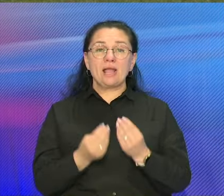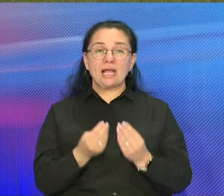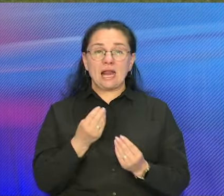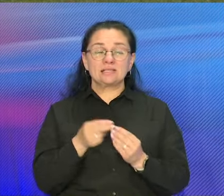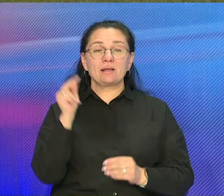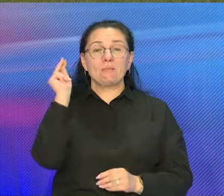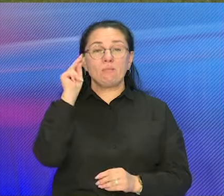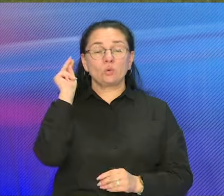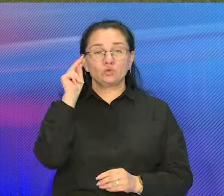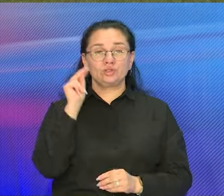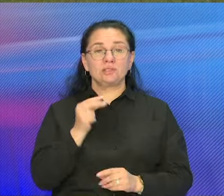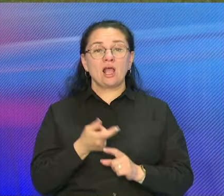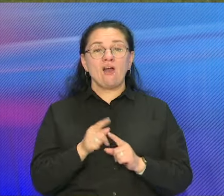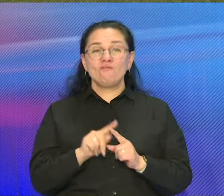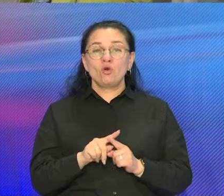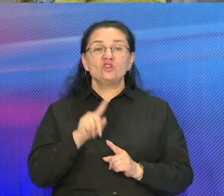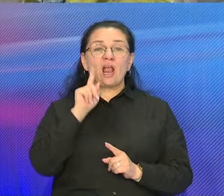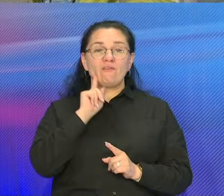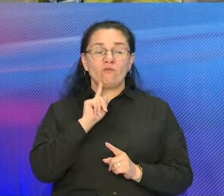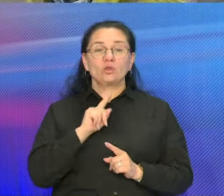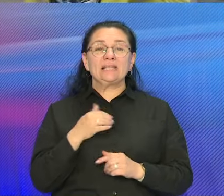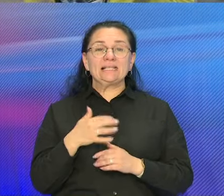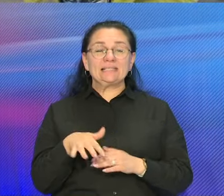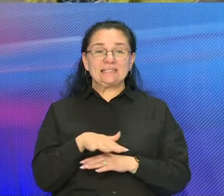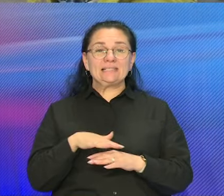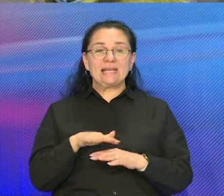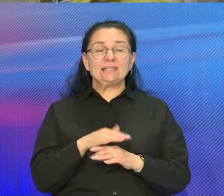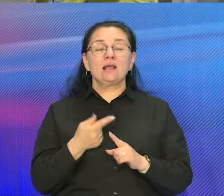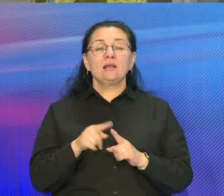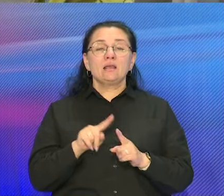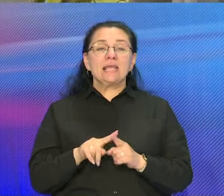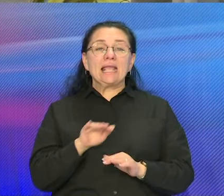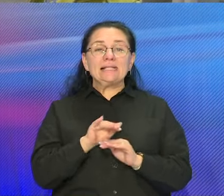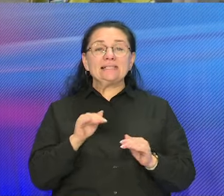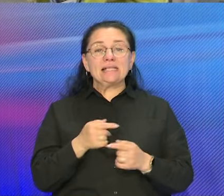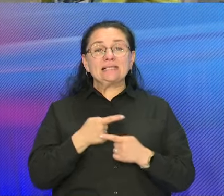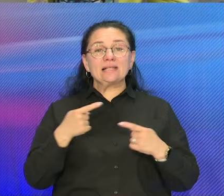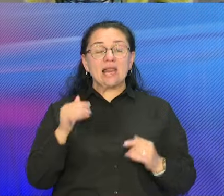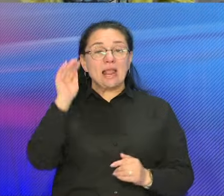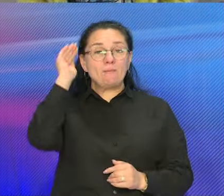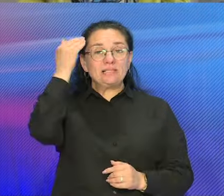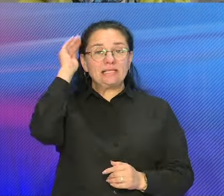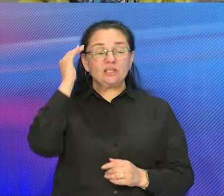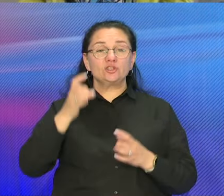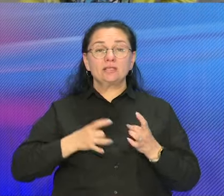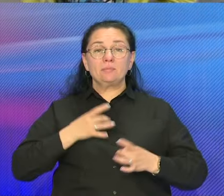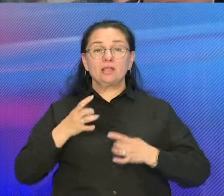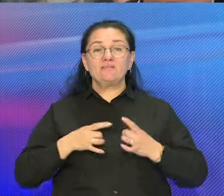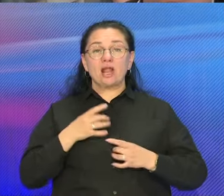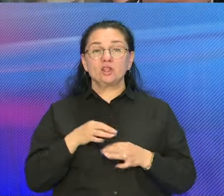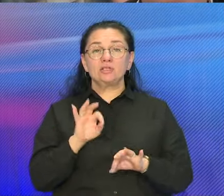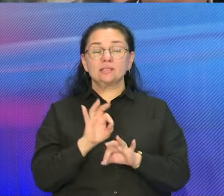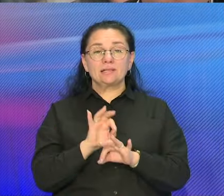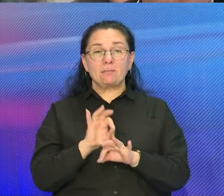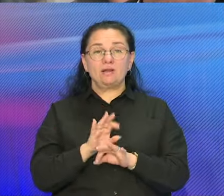в очень комфортной среде На ведвольнике лагера – дети с разными психичными и неурологичными захворываниями